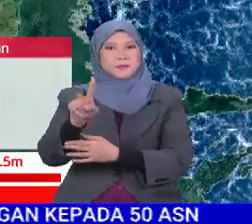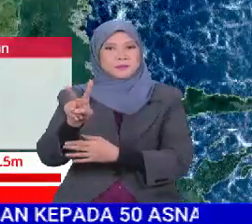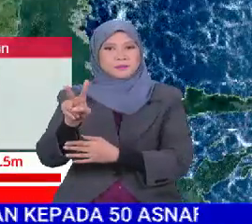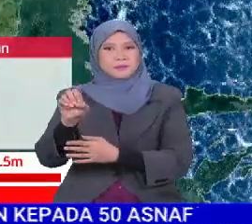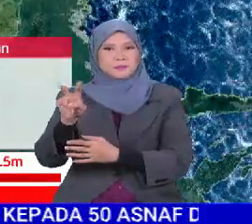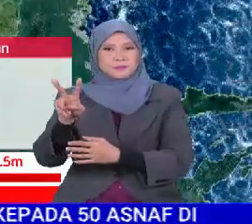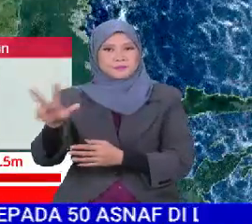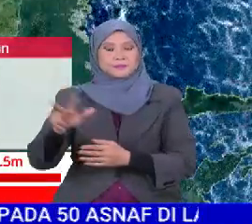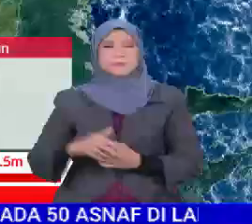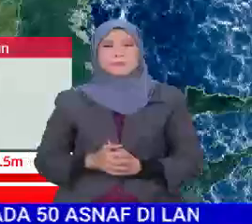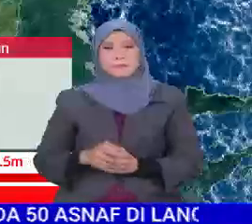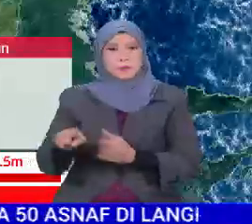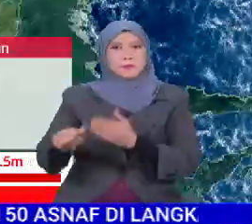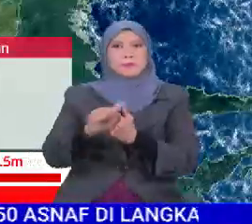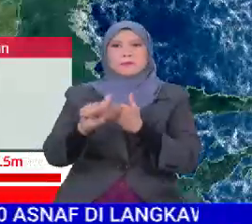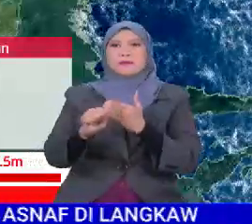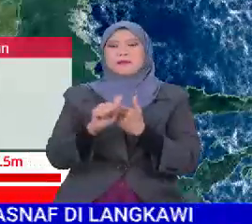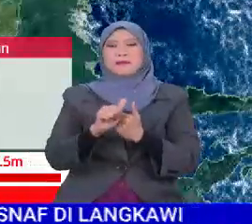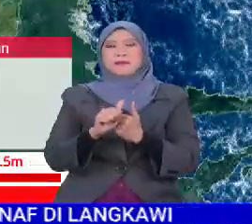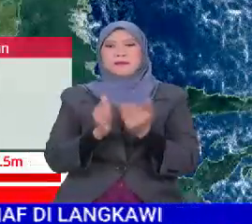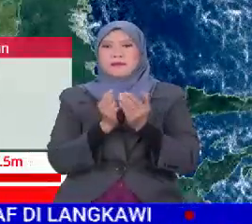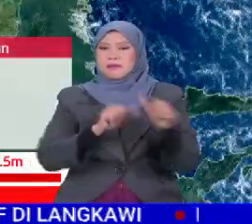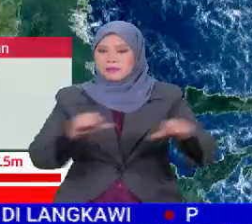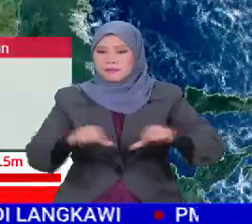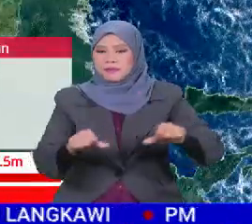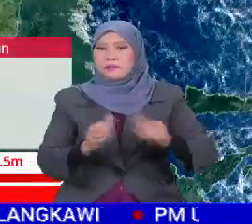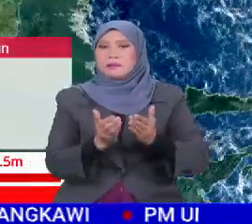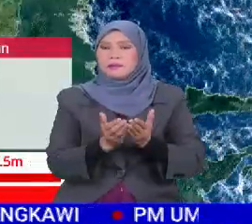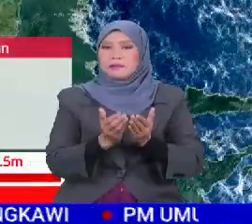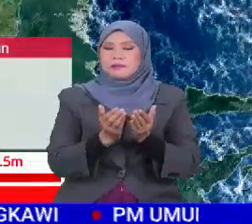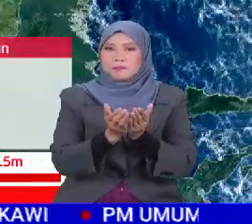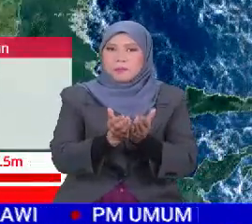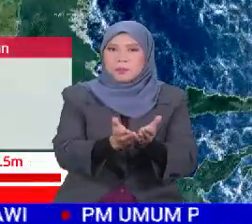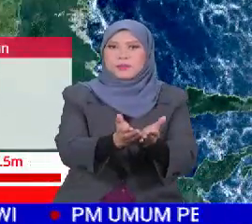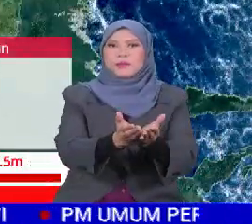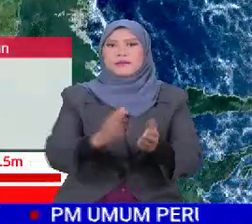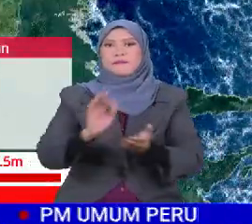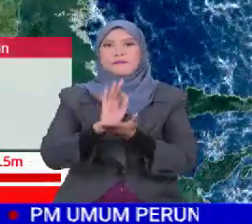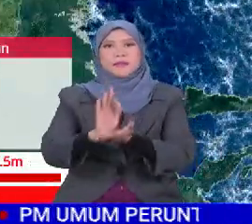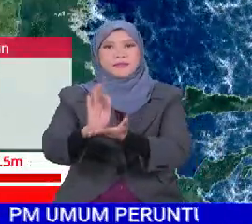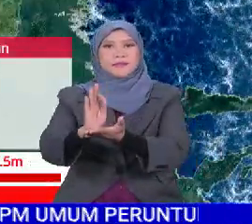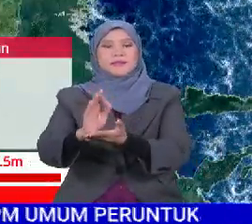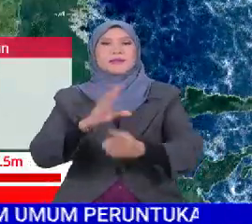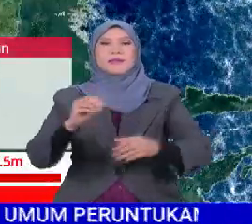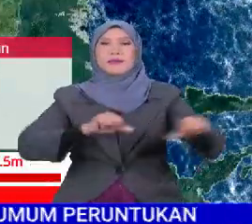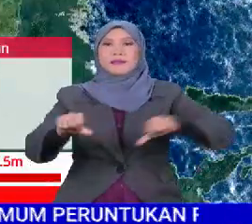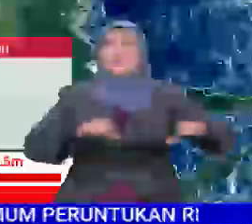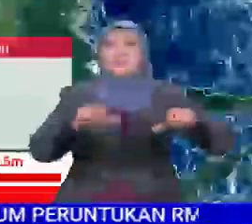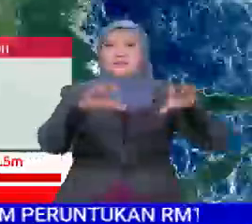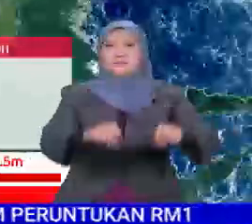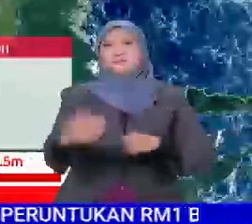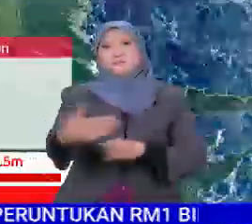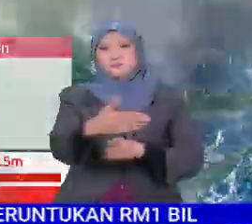2023. Keadaan ini amat berbahaya bagi kesemua aktiviti laut, terutamanya bot-bot kecil, feri dan juga sebarang aktiviti menangkap